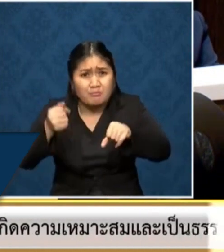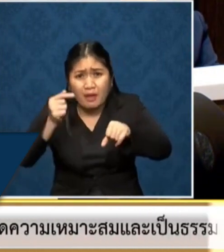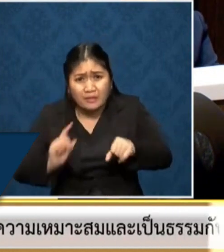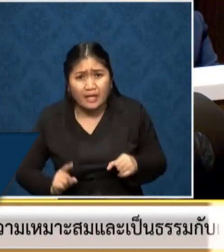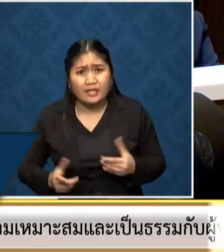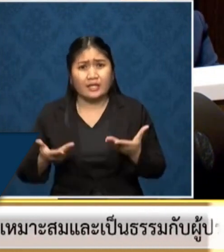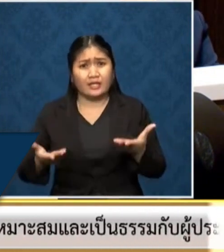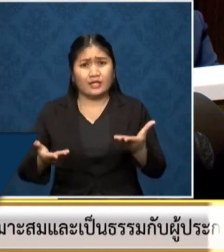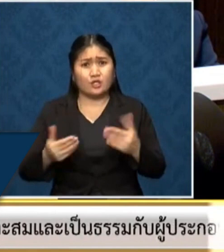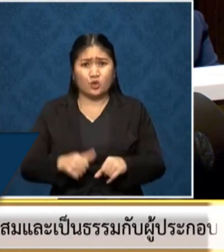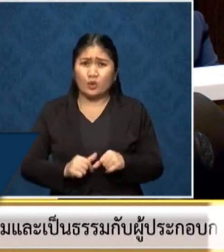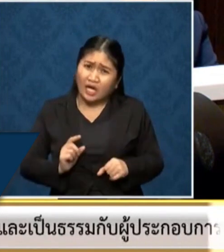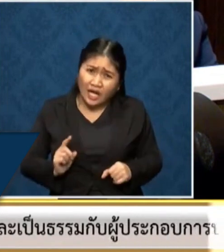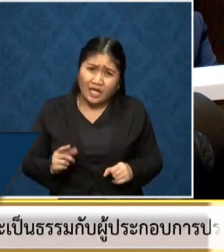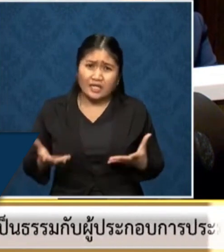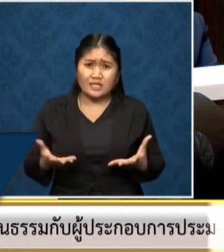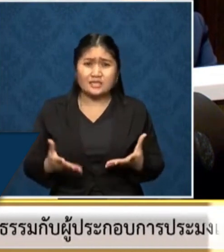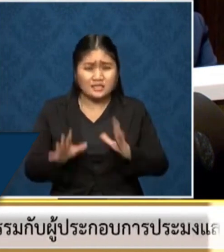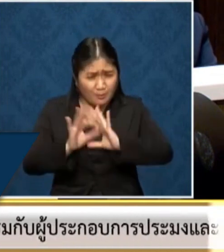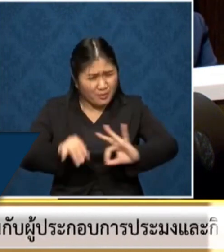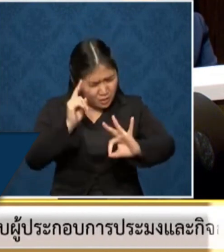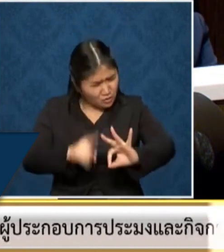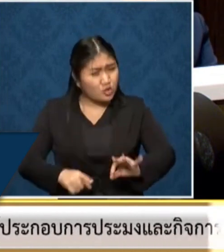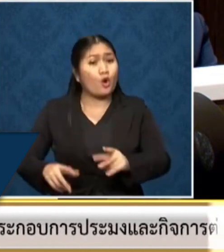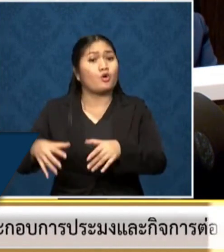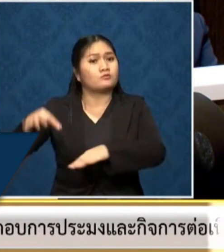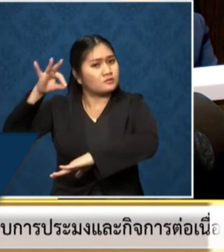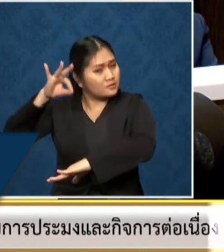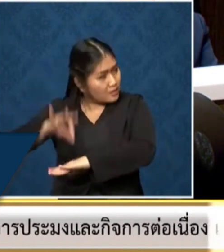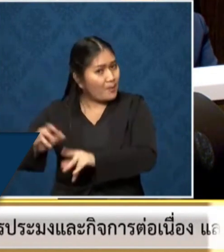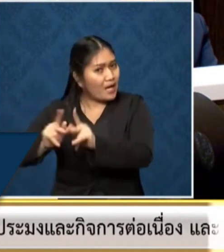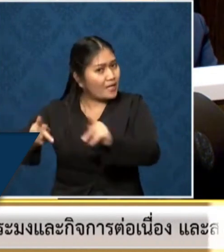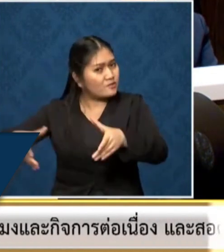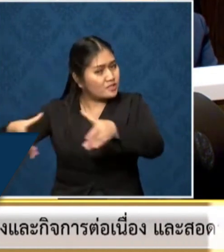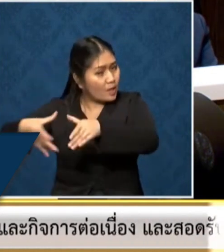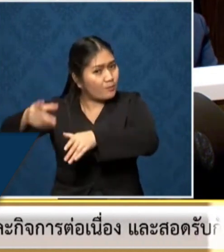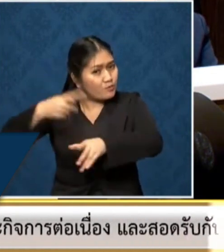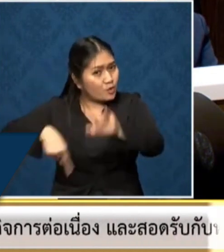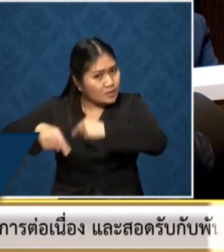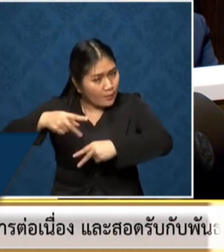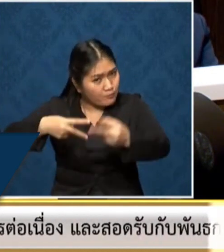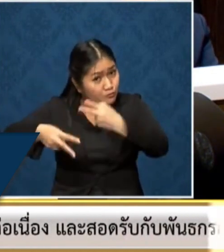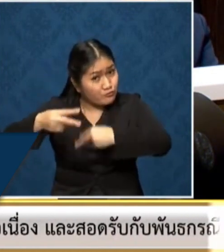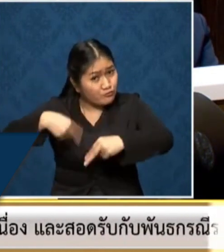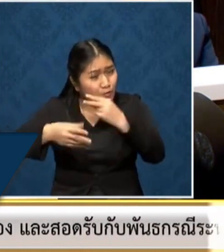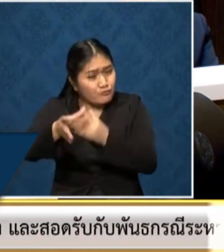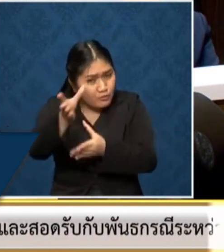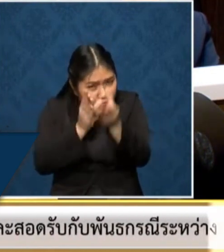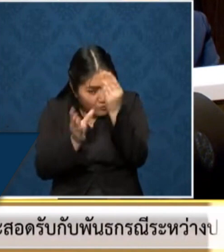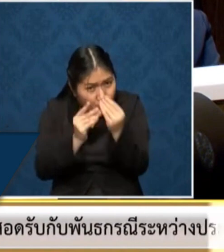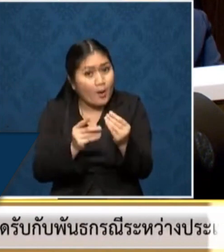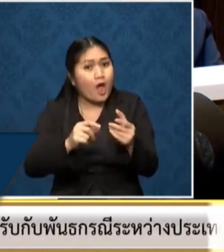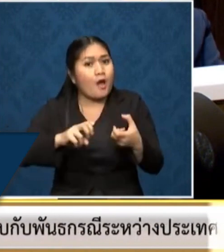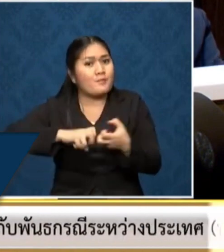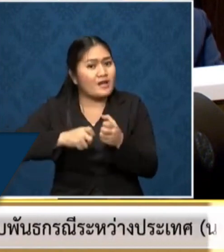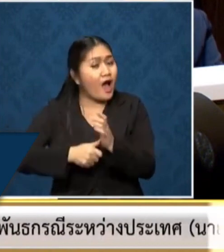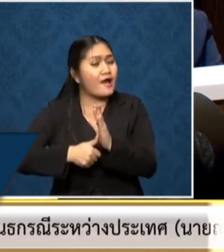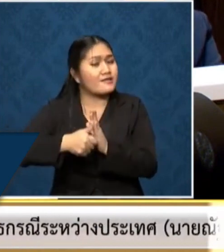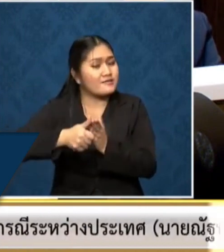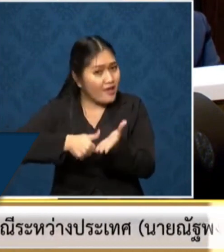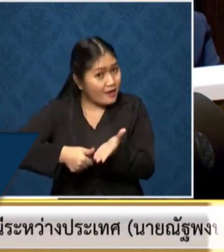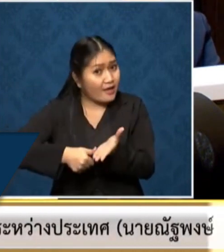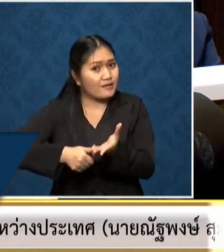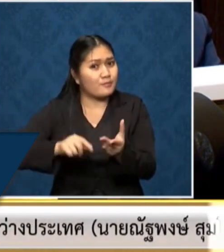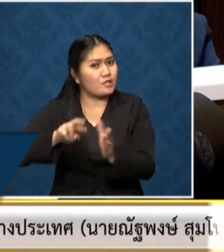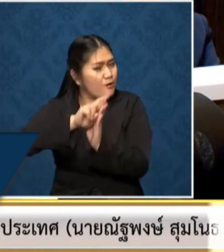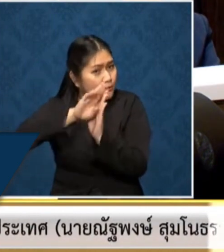นั่นเป็นเหตุผลของการจำเป็ต้องตั้งก่มาที่การวิศามันศึกษาเรื่องนี้และแ้บปัญหาเรื่องนยเป็ระบบประการที่สอง